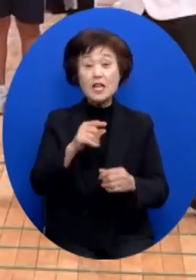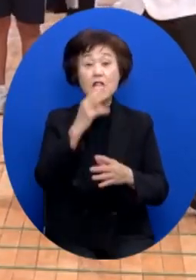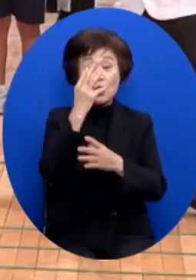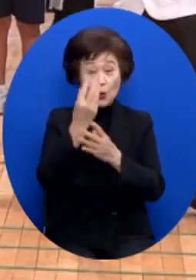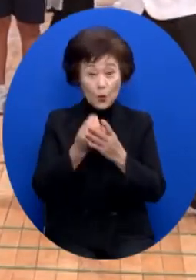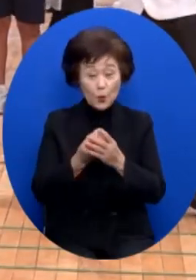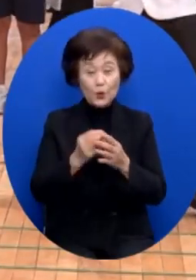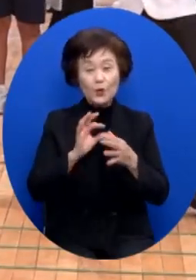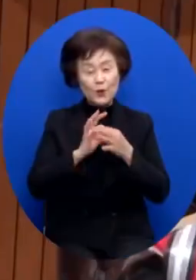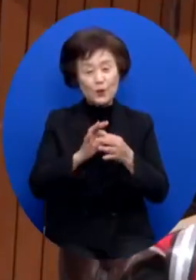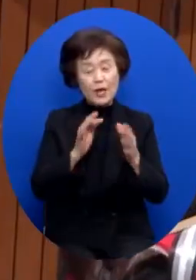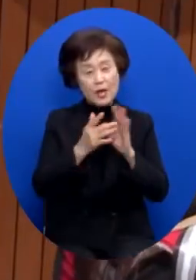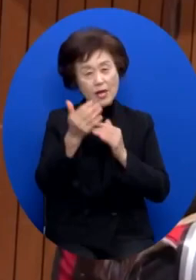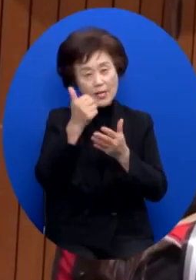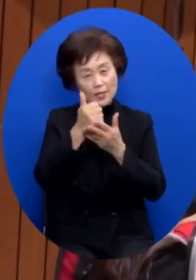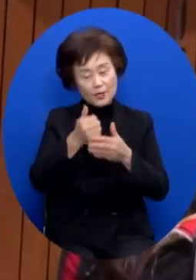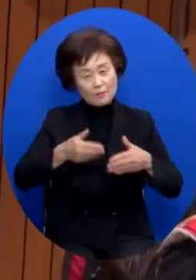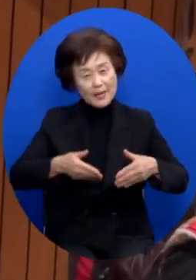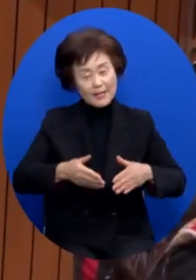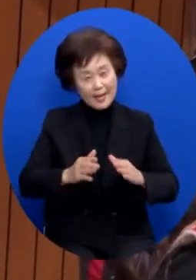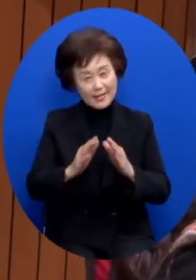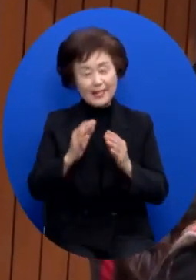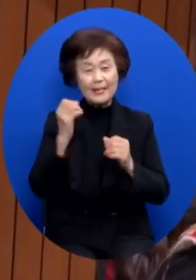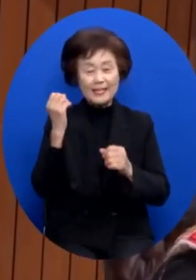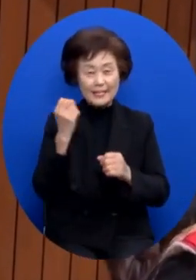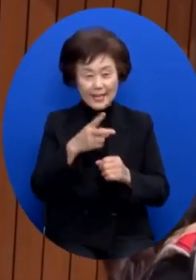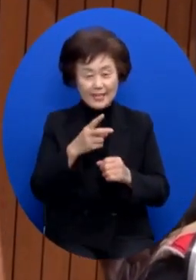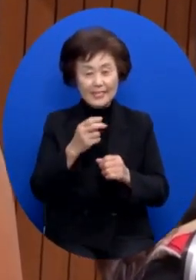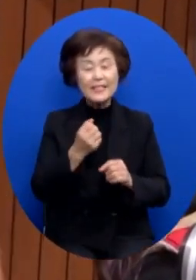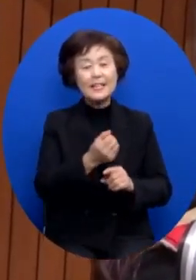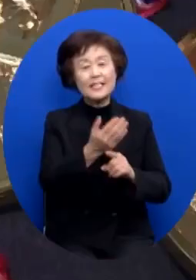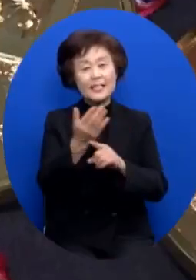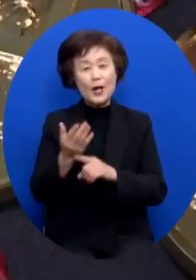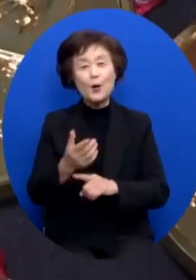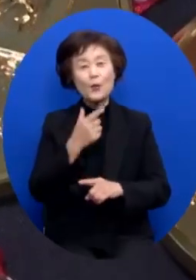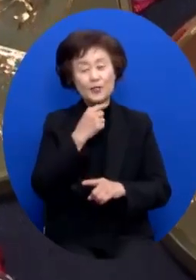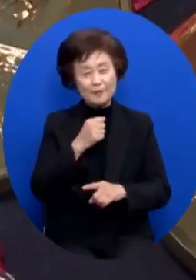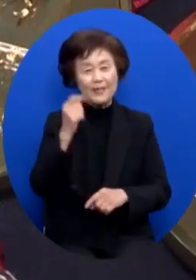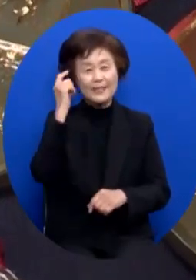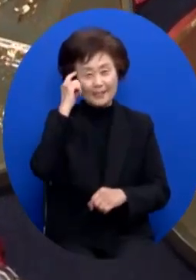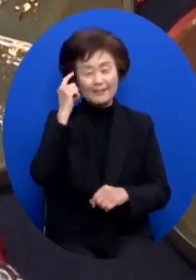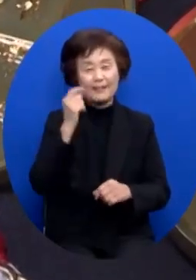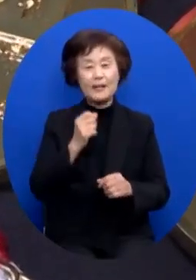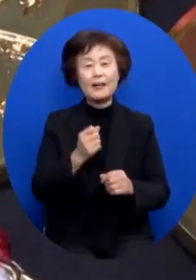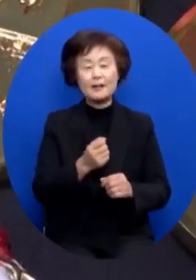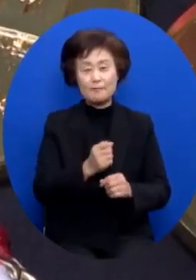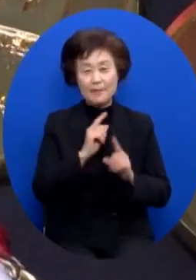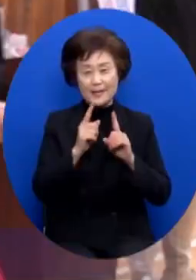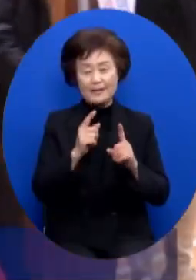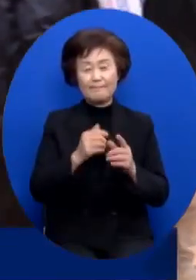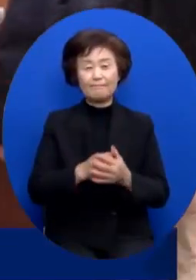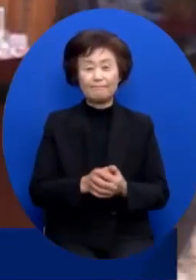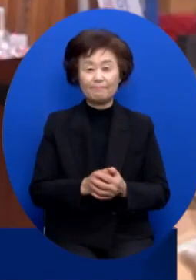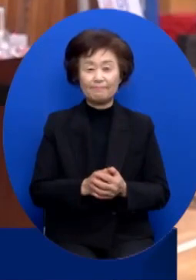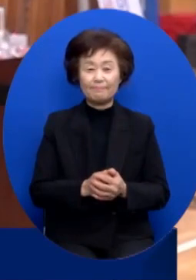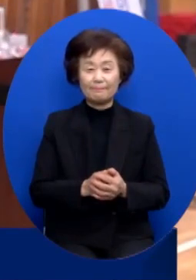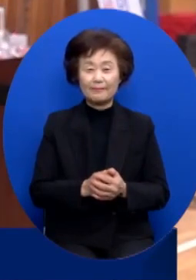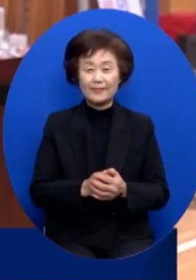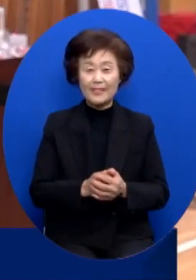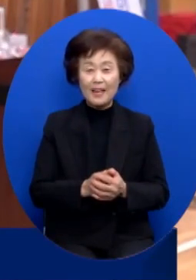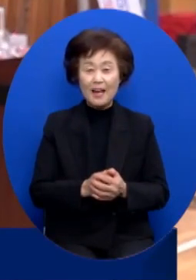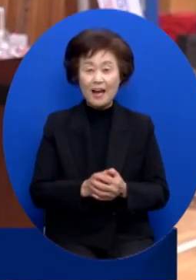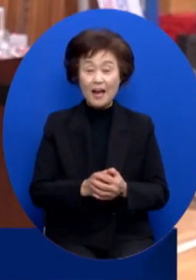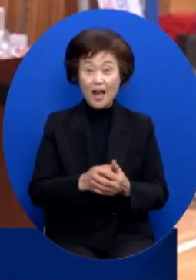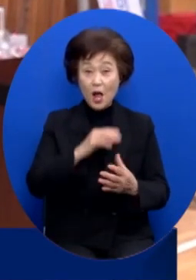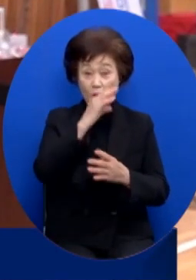기억하고 그들에게 자연스럽게 복음이 스며드는 계기가 되길 바란다고 밝혔습니다 코트 안에서 복음이